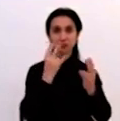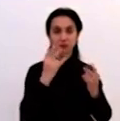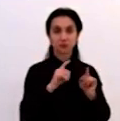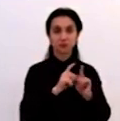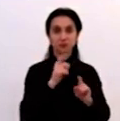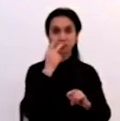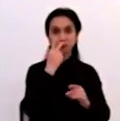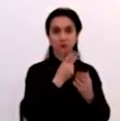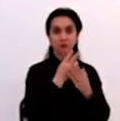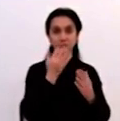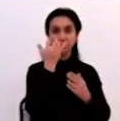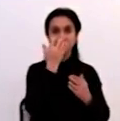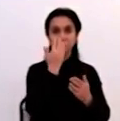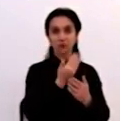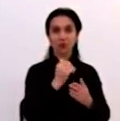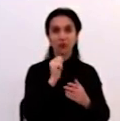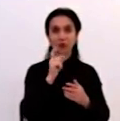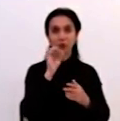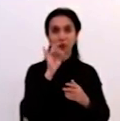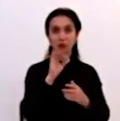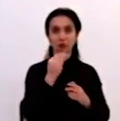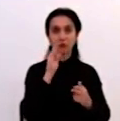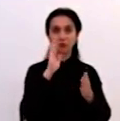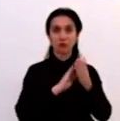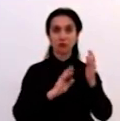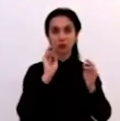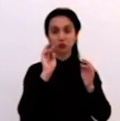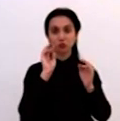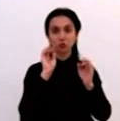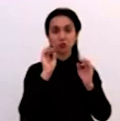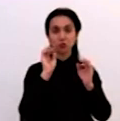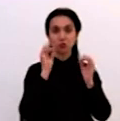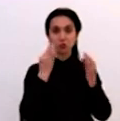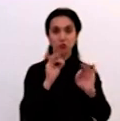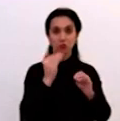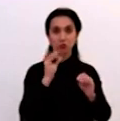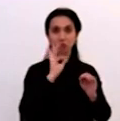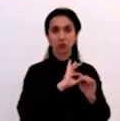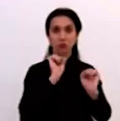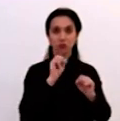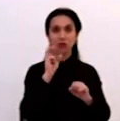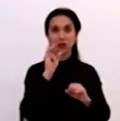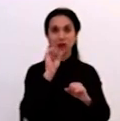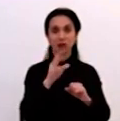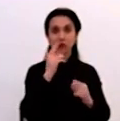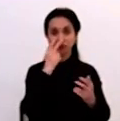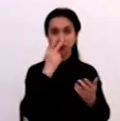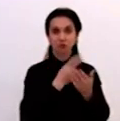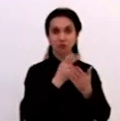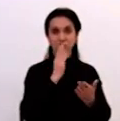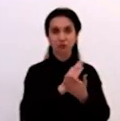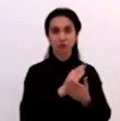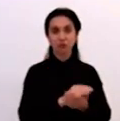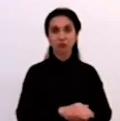yerda ko'rsatilib turibdi suratda axborotga beruxsat foydalanish mumkin bo'lgan, demak, kanallar bu yerda ko'rsatib